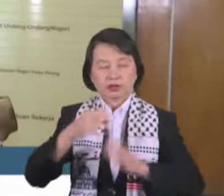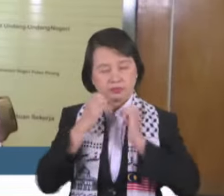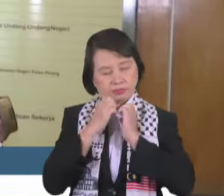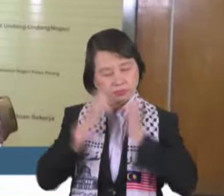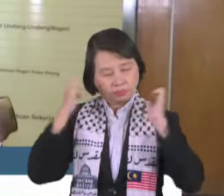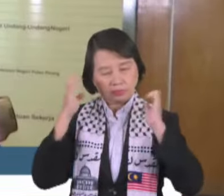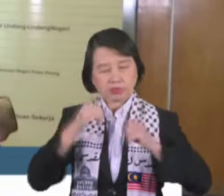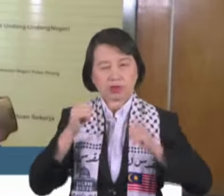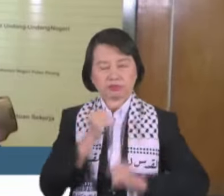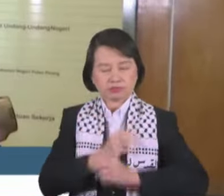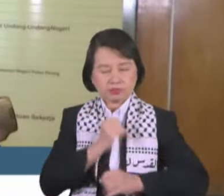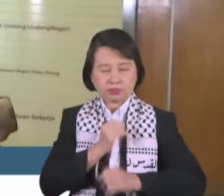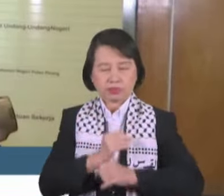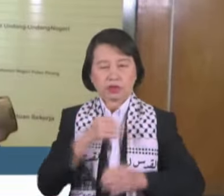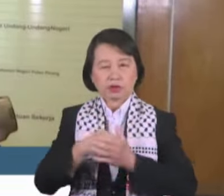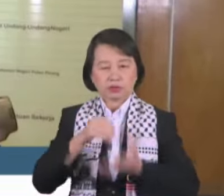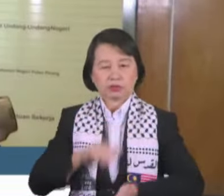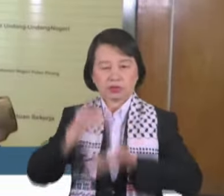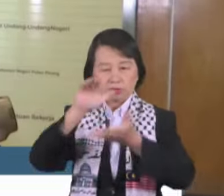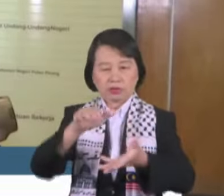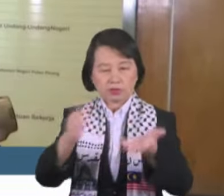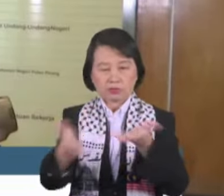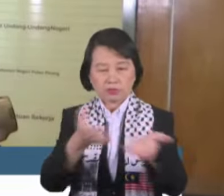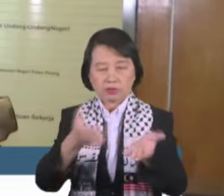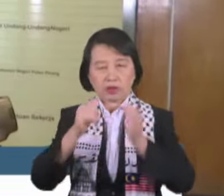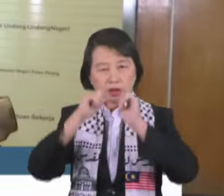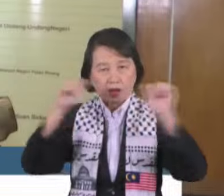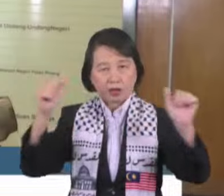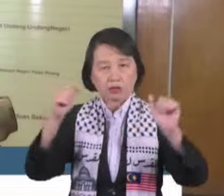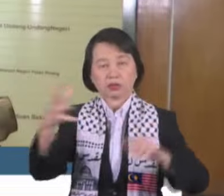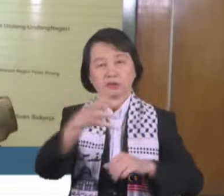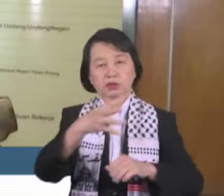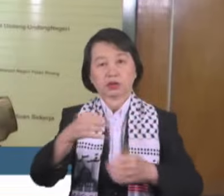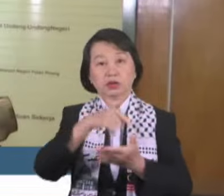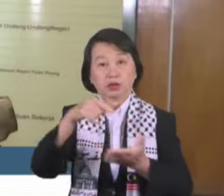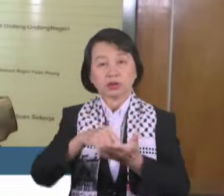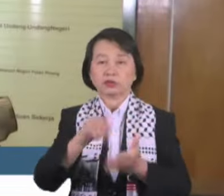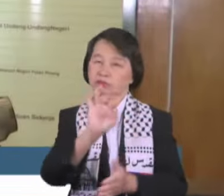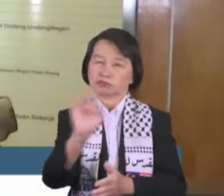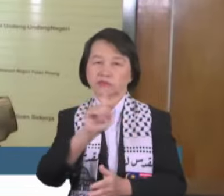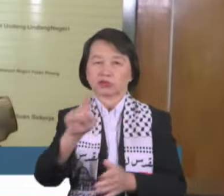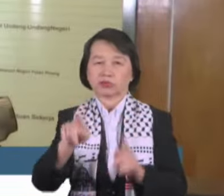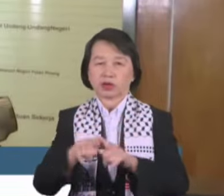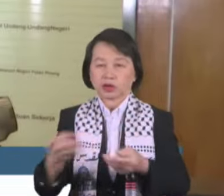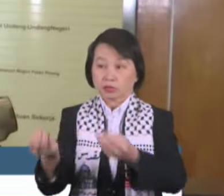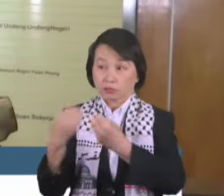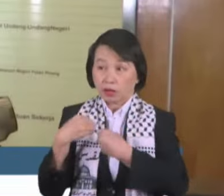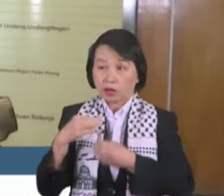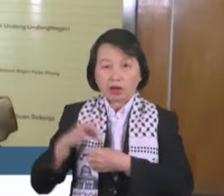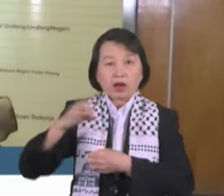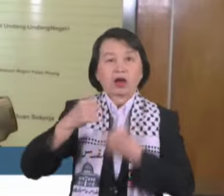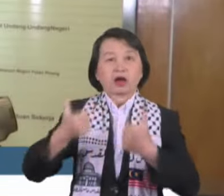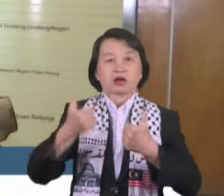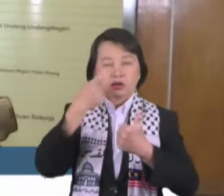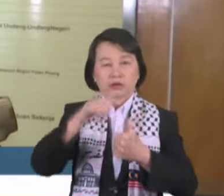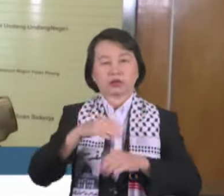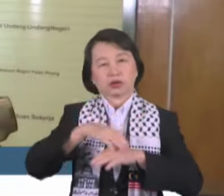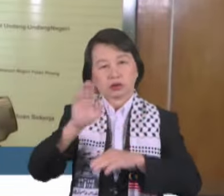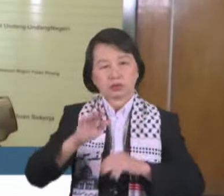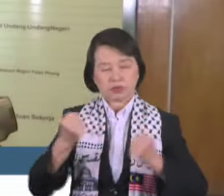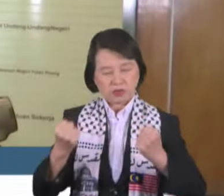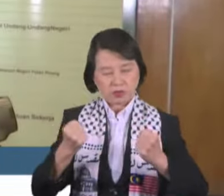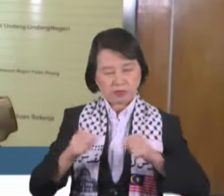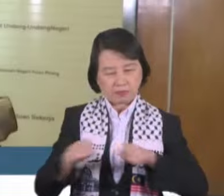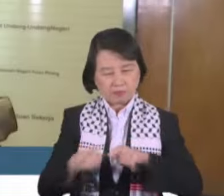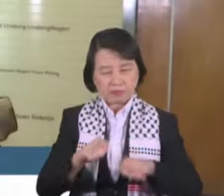cekap dan produktiviti dalam menyampaikan perkhidmatan awam, serta ini ialah sebagai penyunting semangat untuk kami lebih